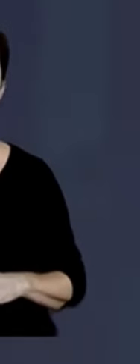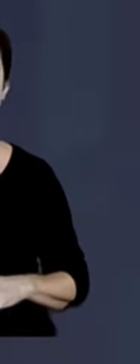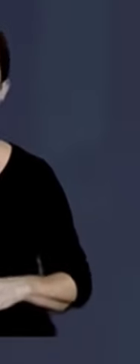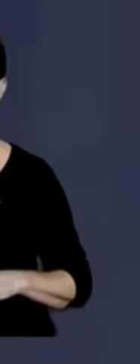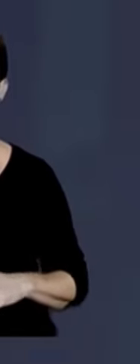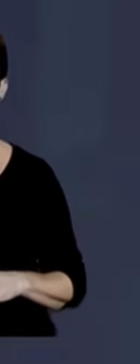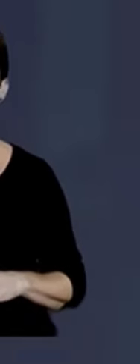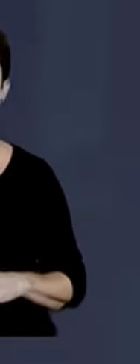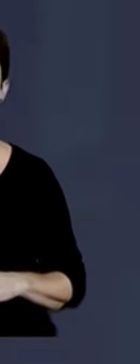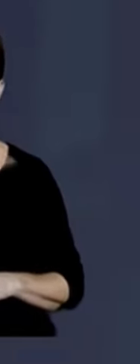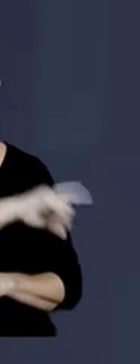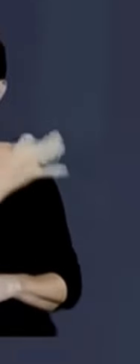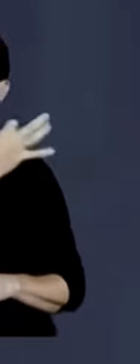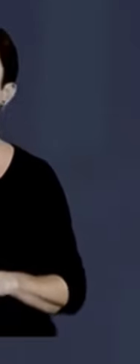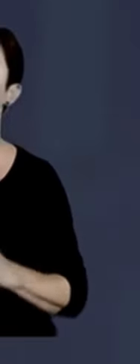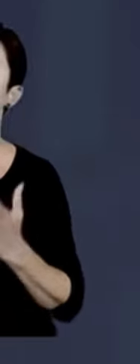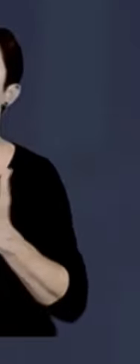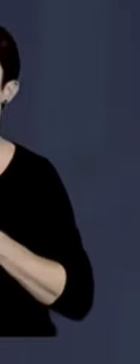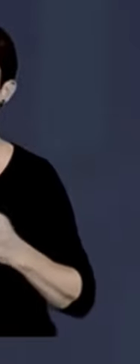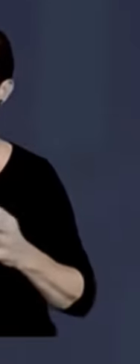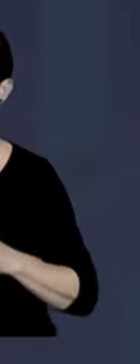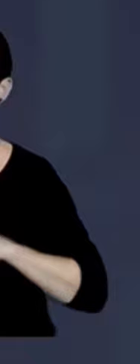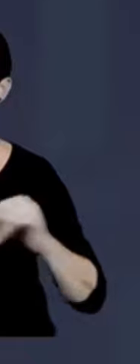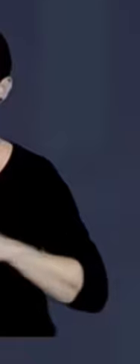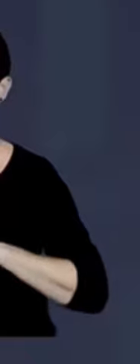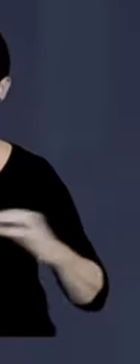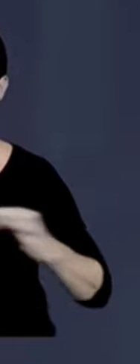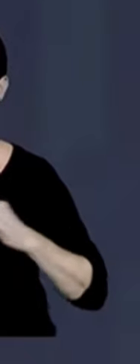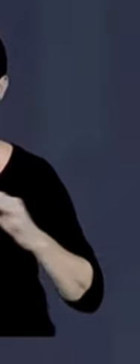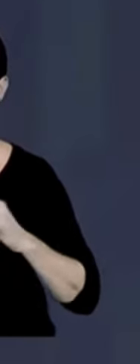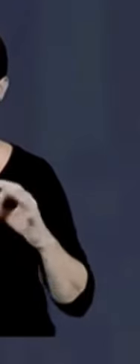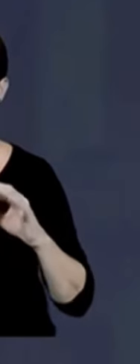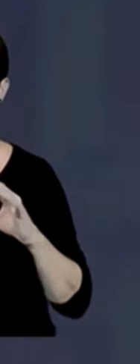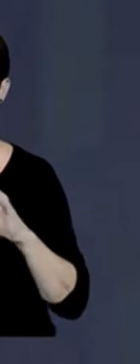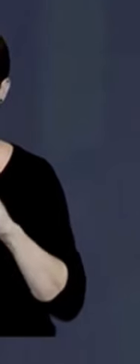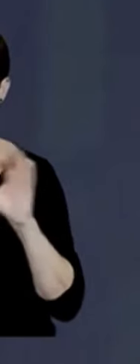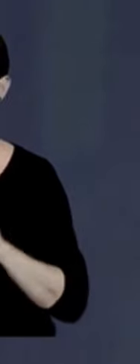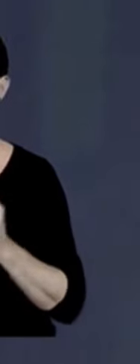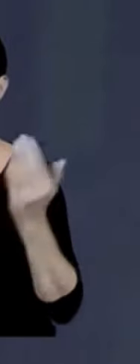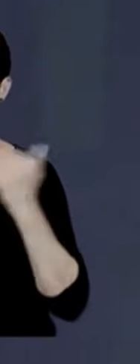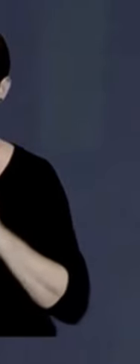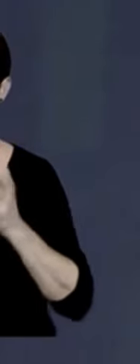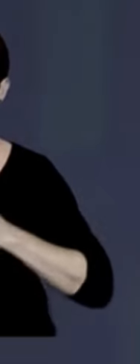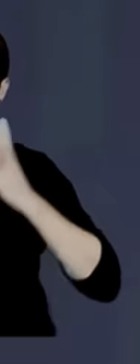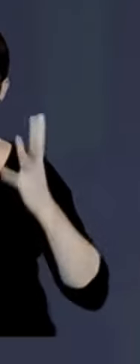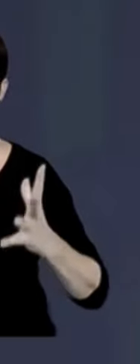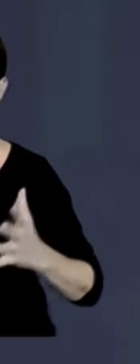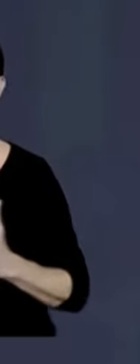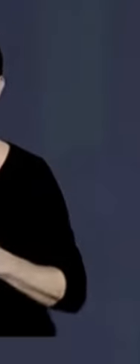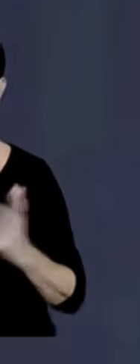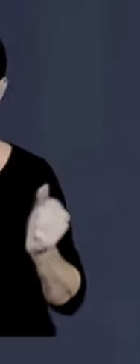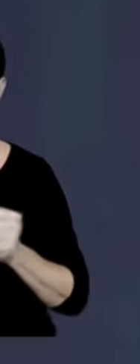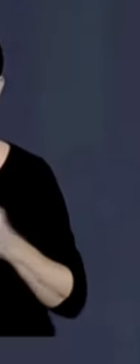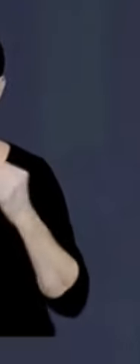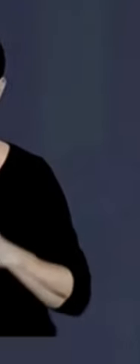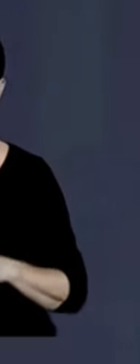pytanie, dlaczego ten rząd jest w historii Rzeczypospolitej w ogóle szeroko pojętej największy, najbardziej taki pękaty, to ona powiedziała,